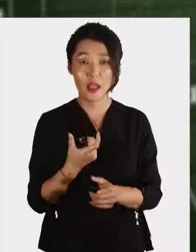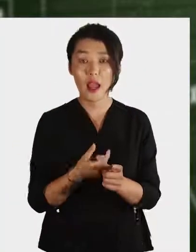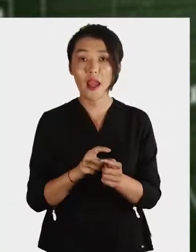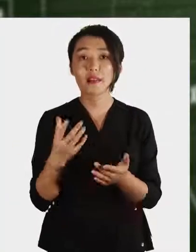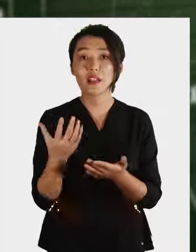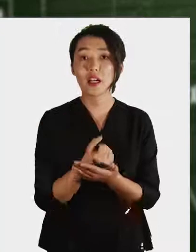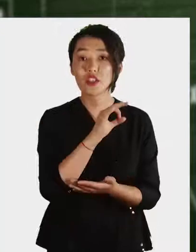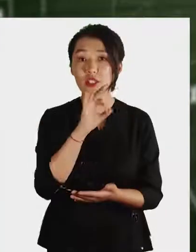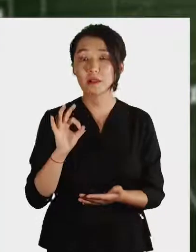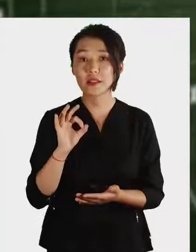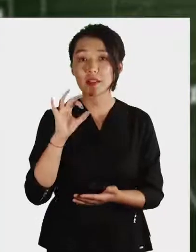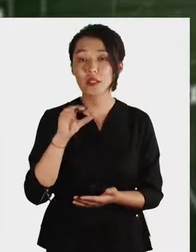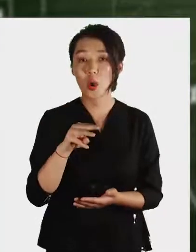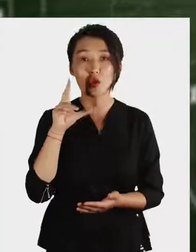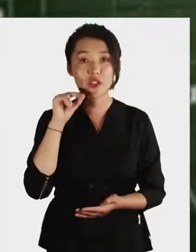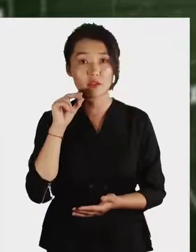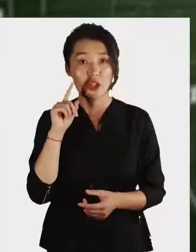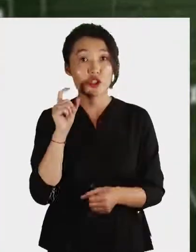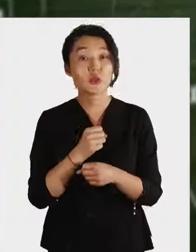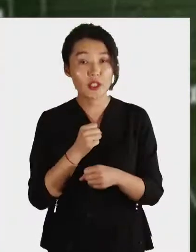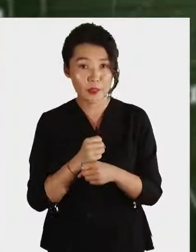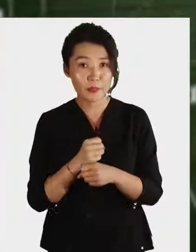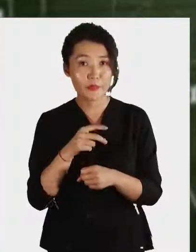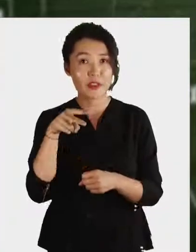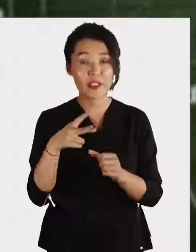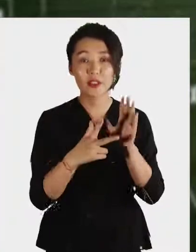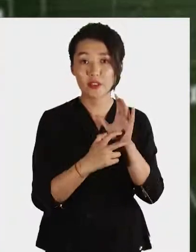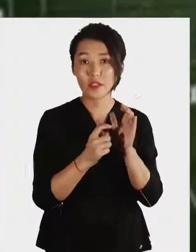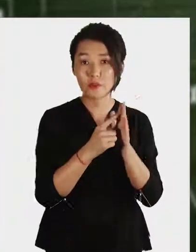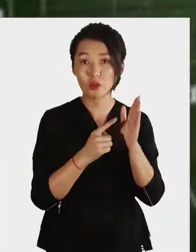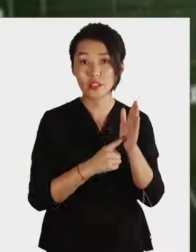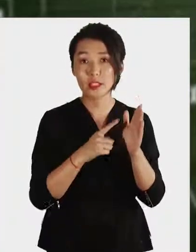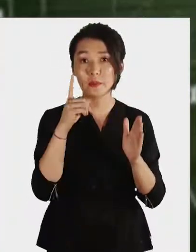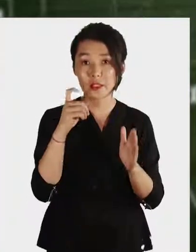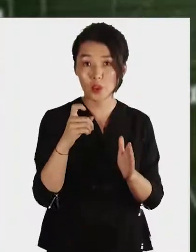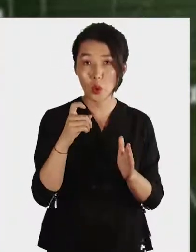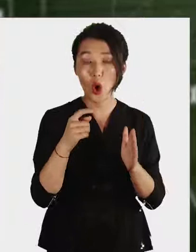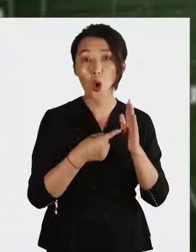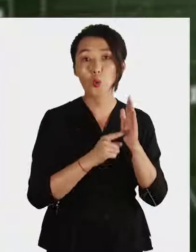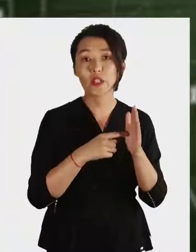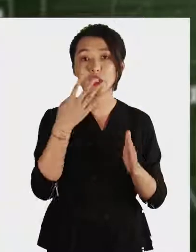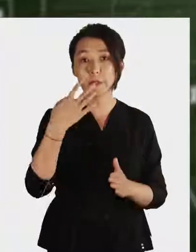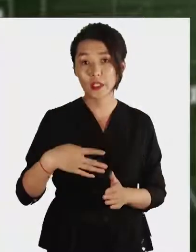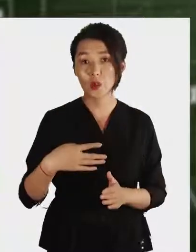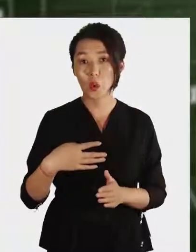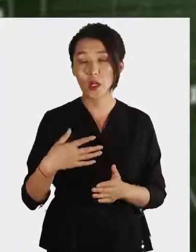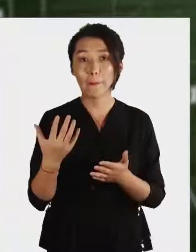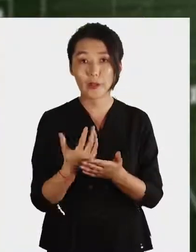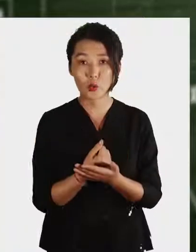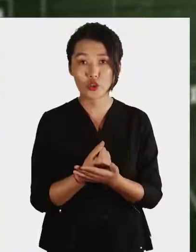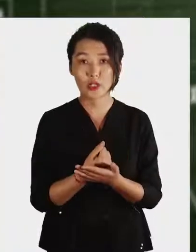от числа. Что мы делаем? 2800 делим на 100 и умножаем на 40.